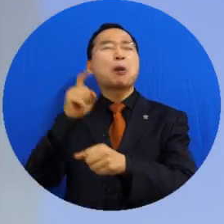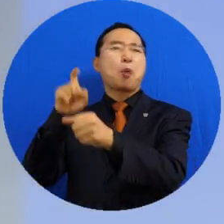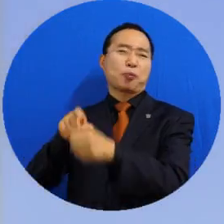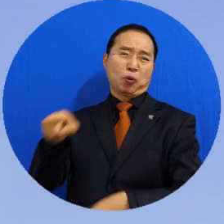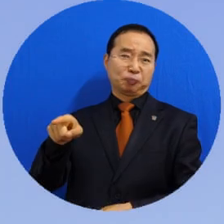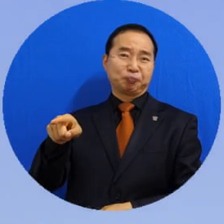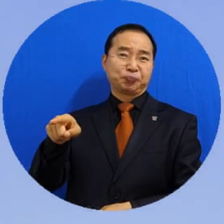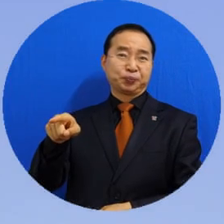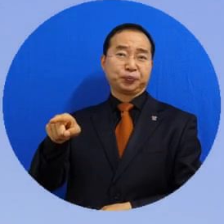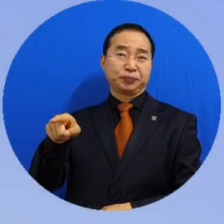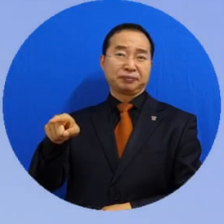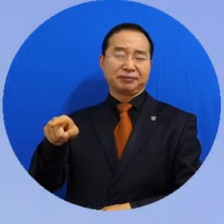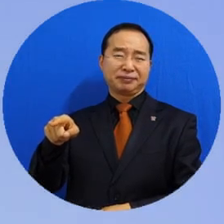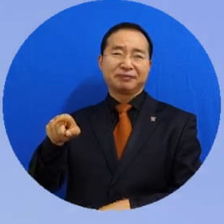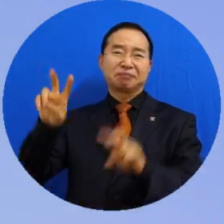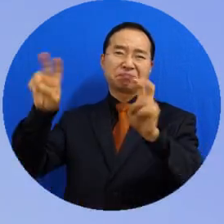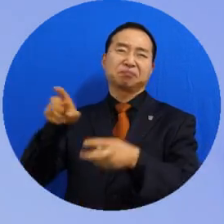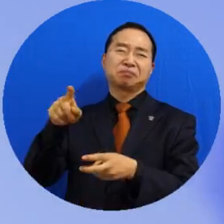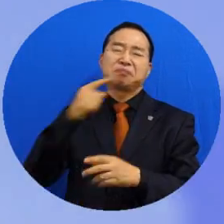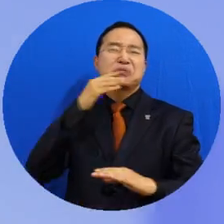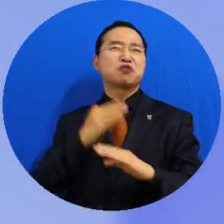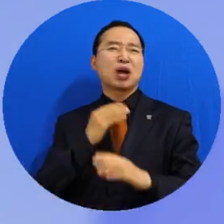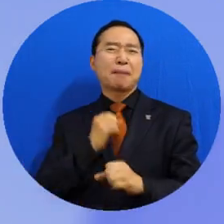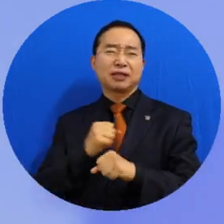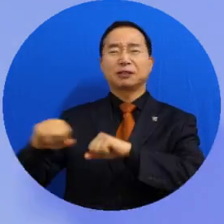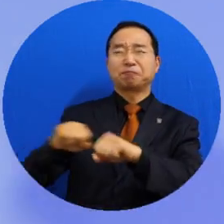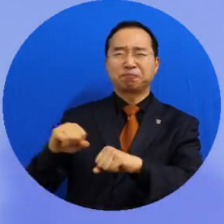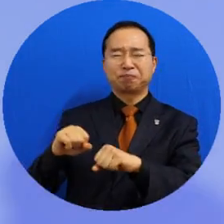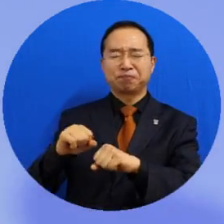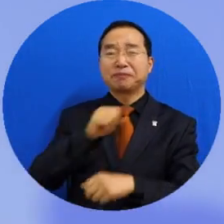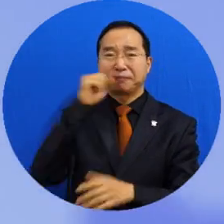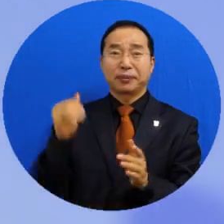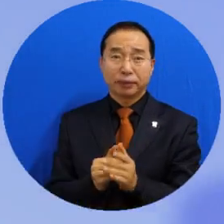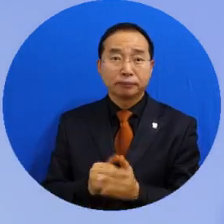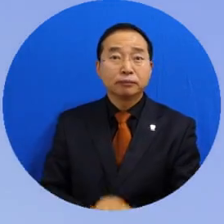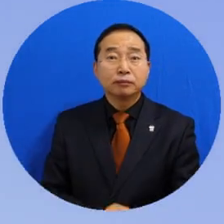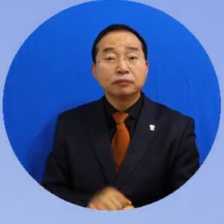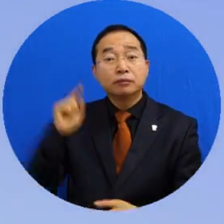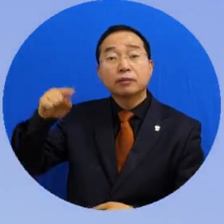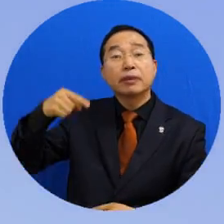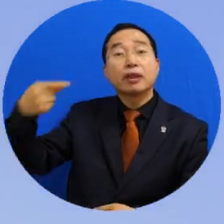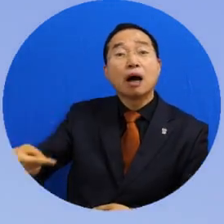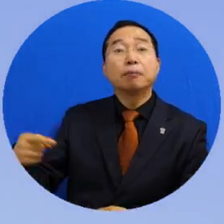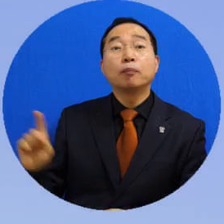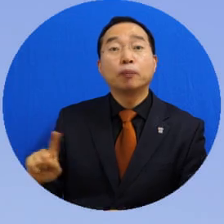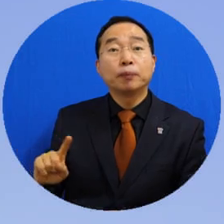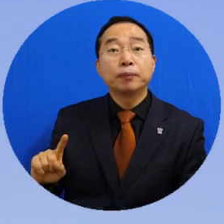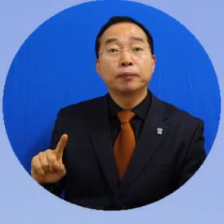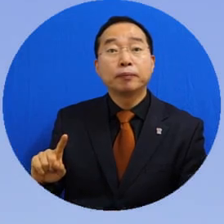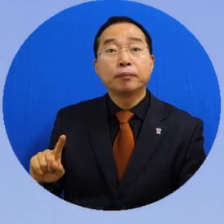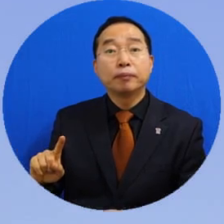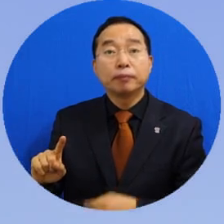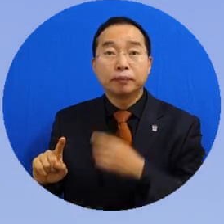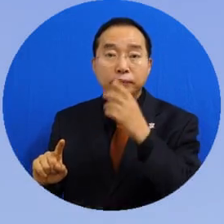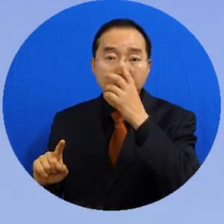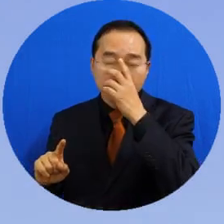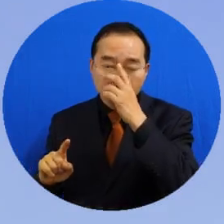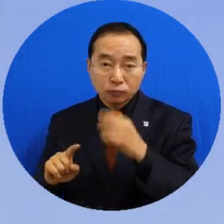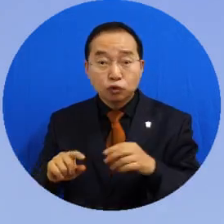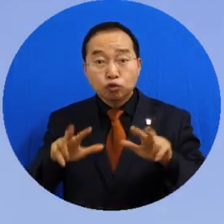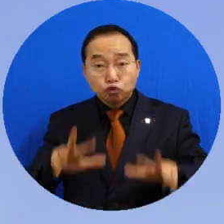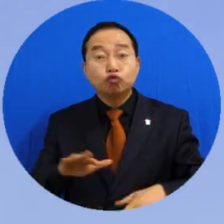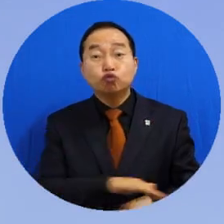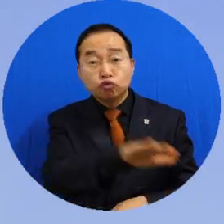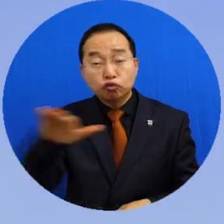아마 세대적 사명이었을 것 같아요. 그러면은 책에서 등장하는 다음 화두가 그럼 너네적